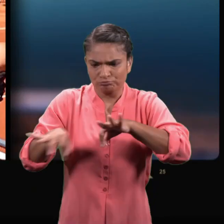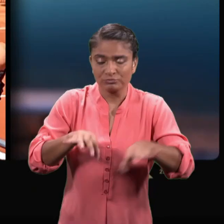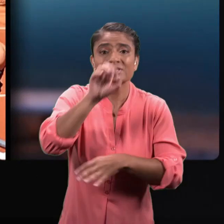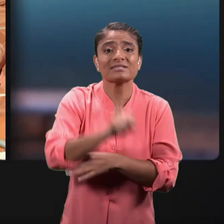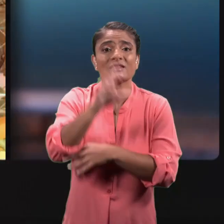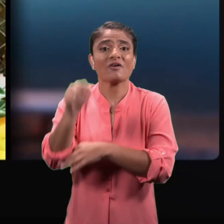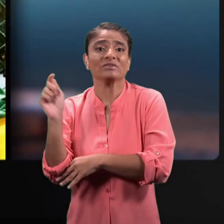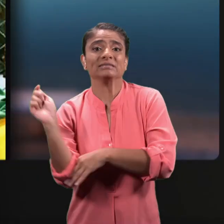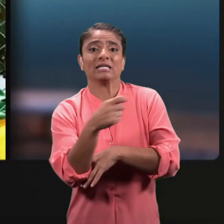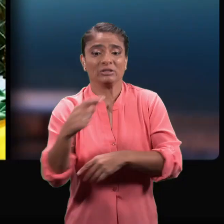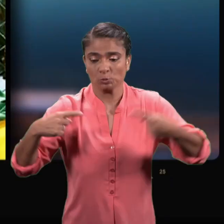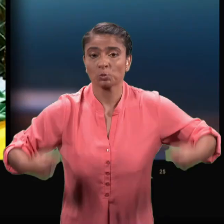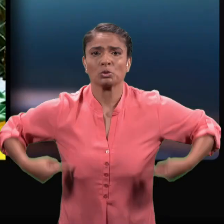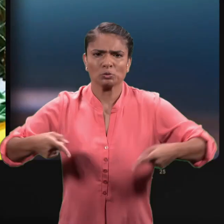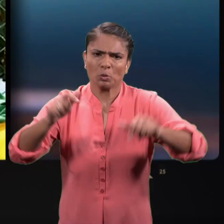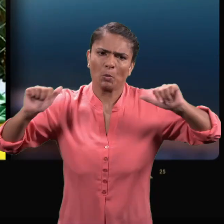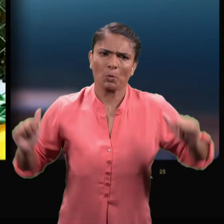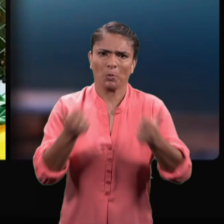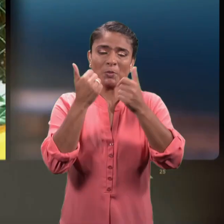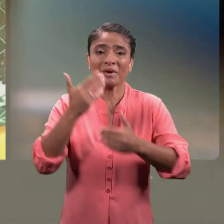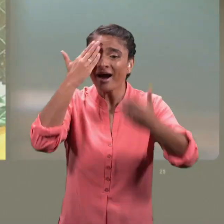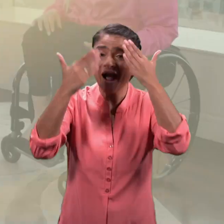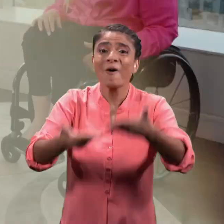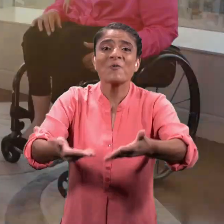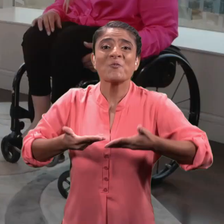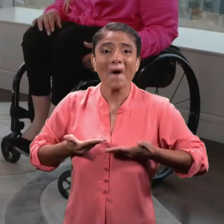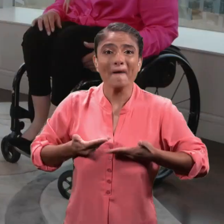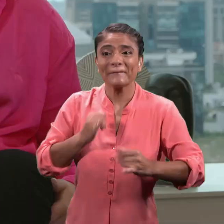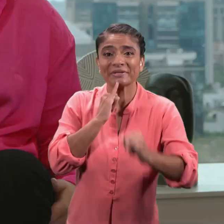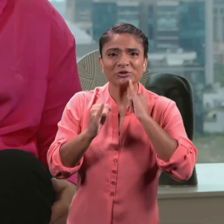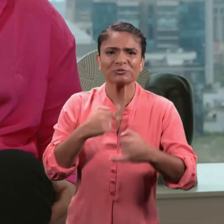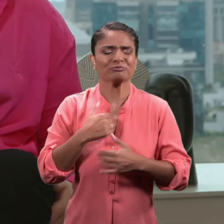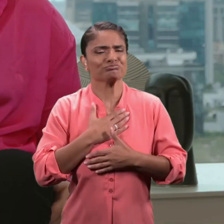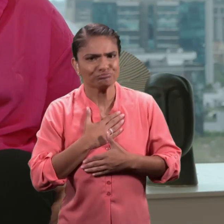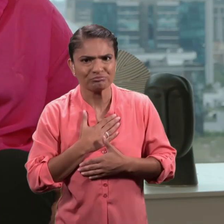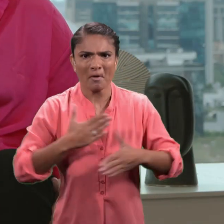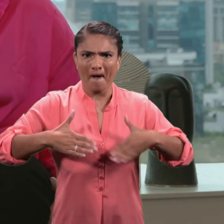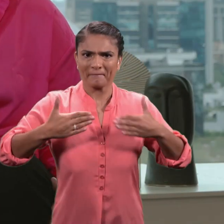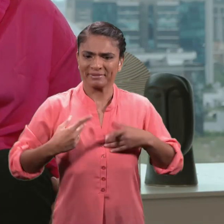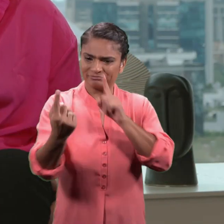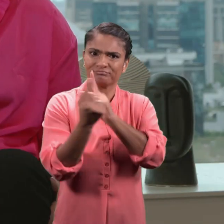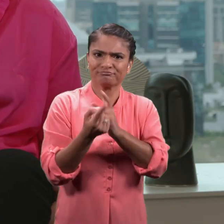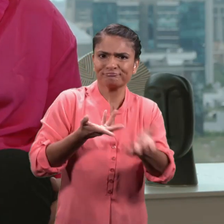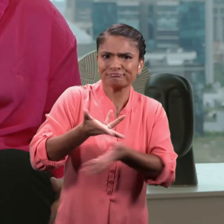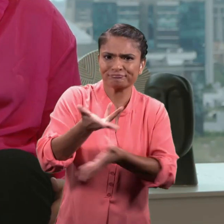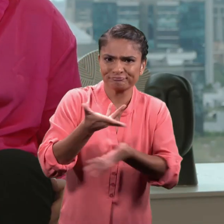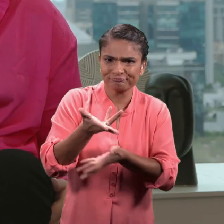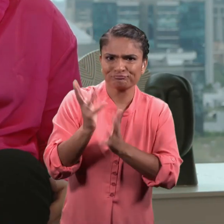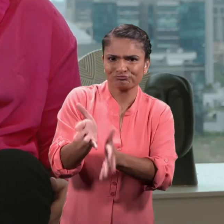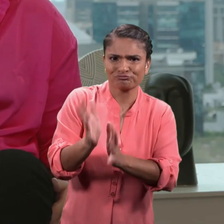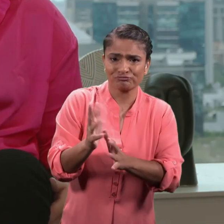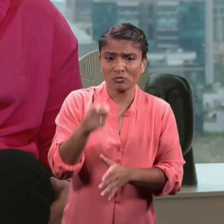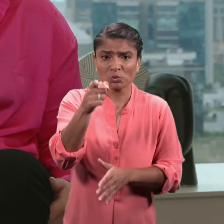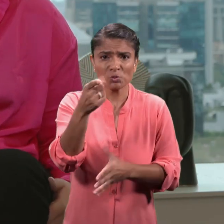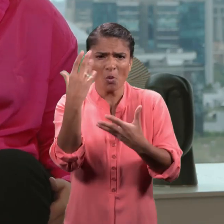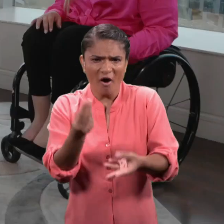ranks second in South African women wheelchair tennis. Welkom Mariska. Dankie, dit is so lekker om hier op die stel saam met julle te wees en met jou